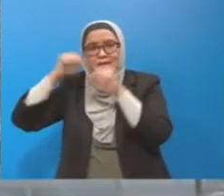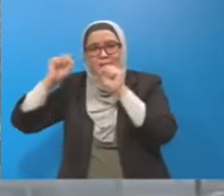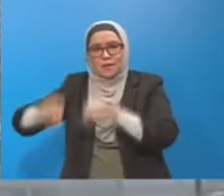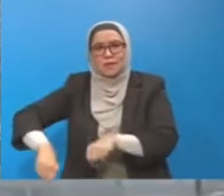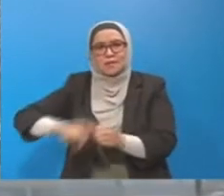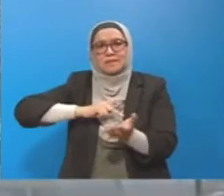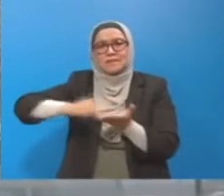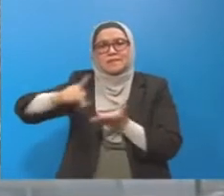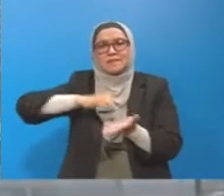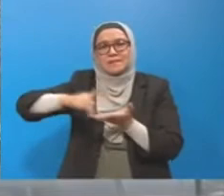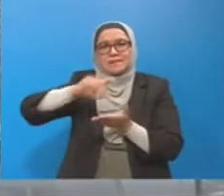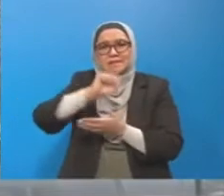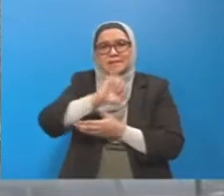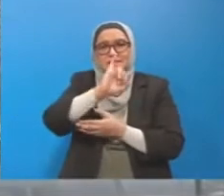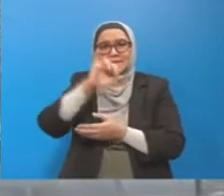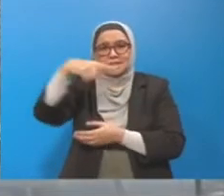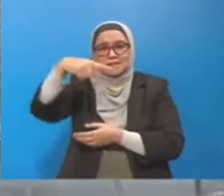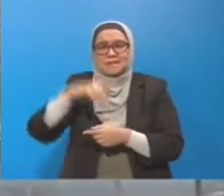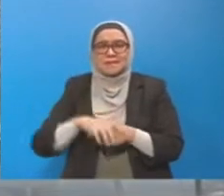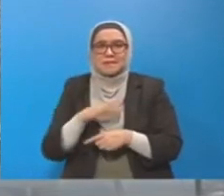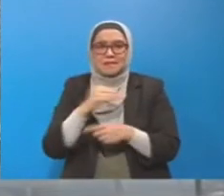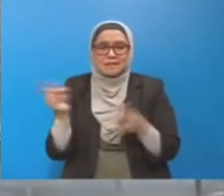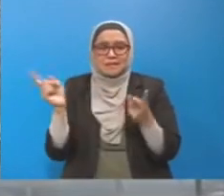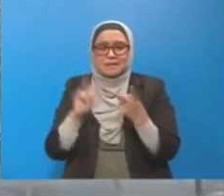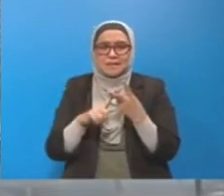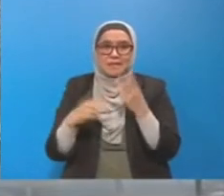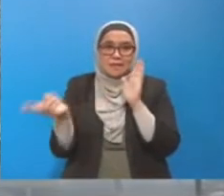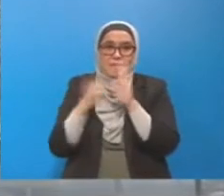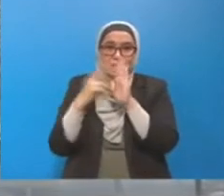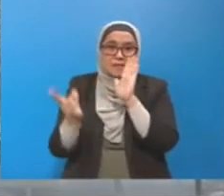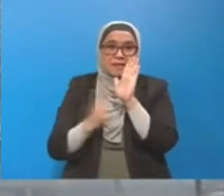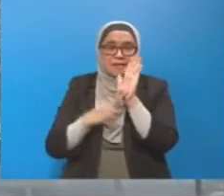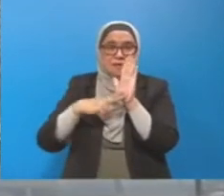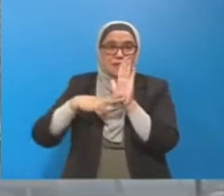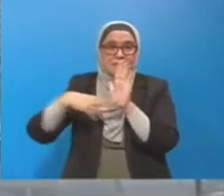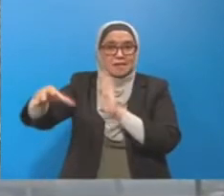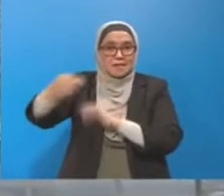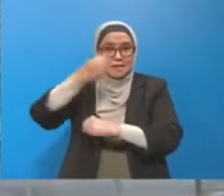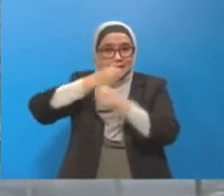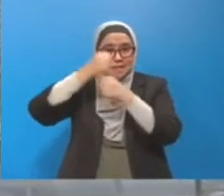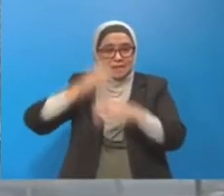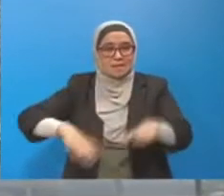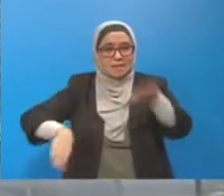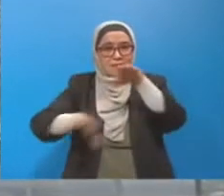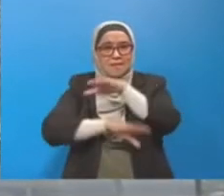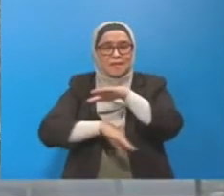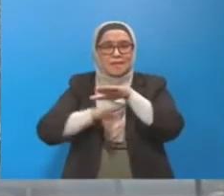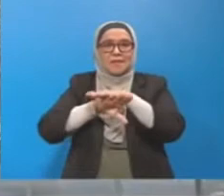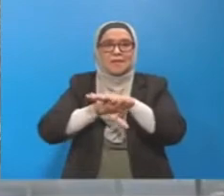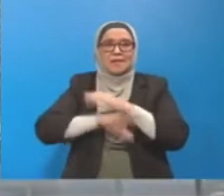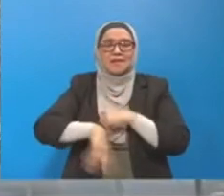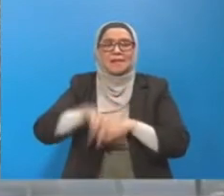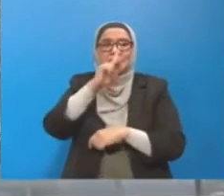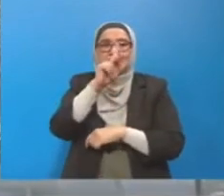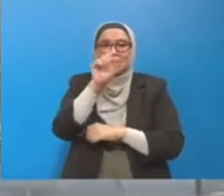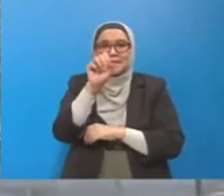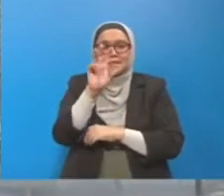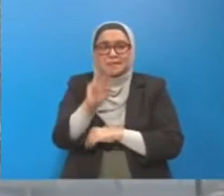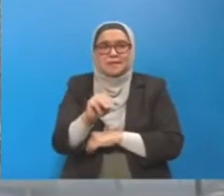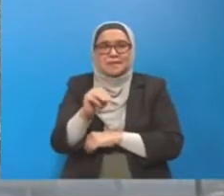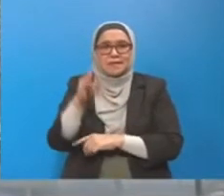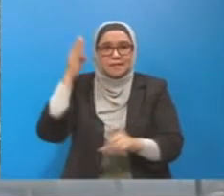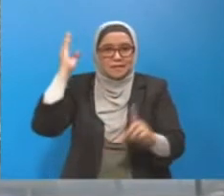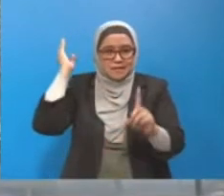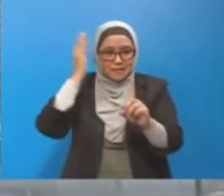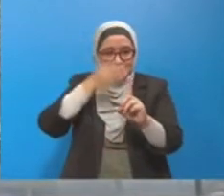SFC ini dan juga undang-undang perburuhan di bawah bidang kuasa Kementerian aspek padanan dan penempatan pekerjaan